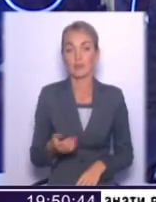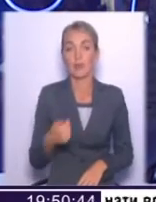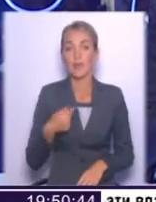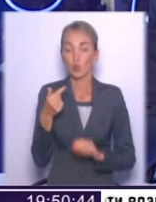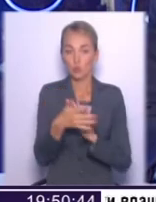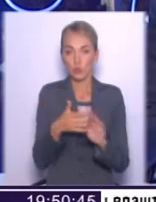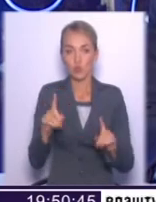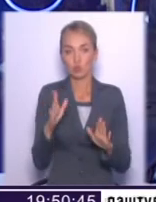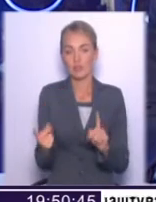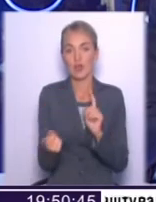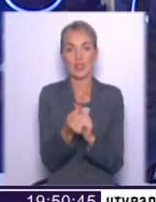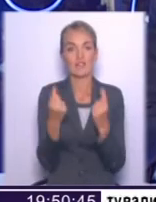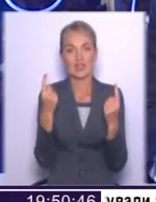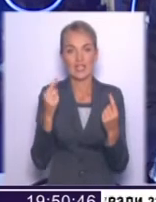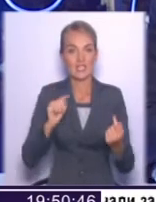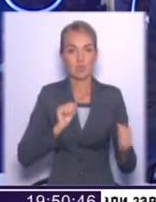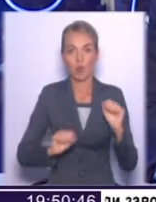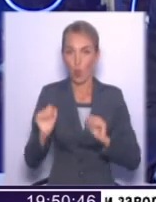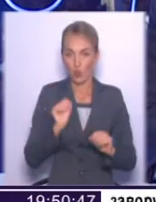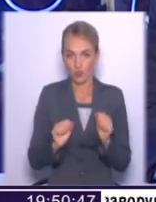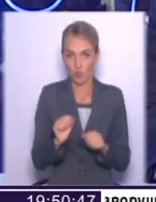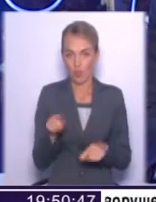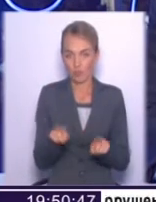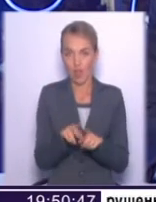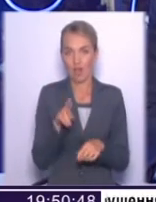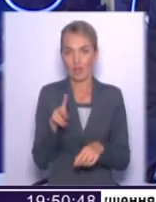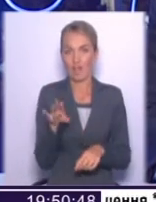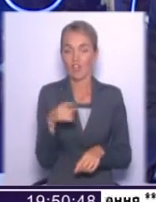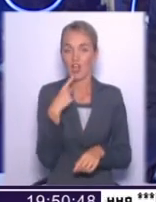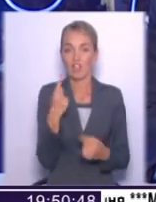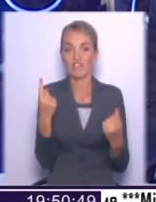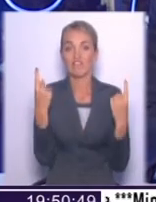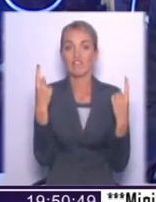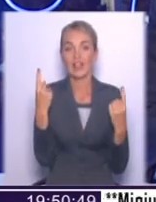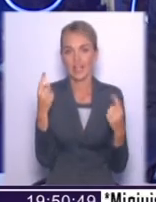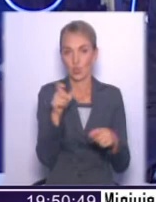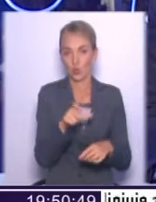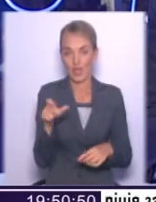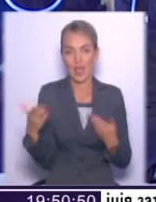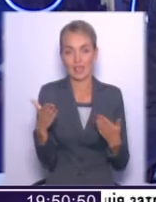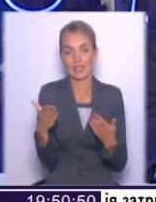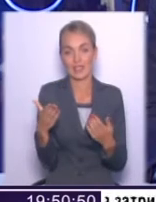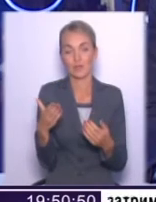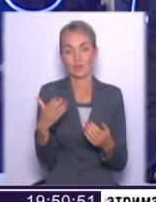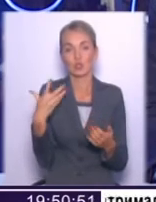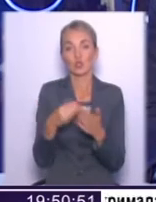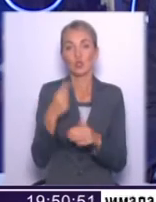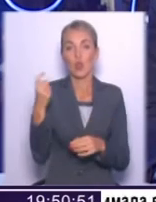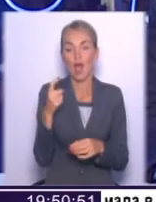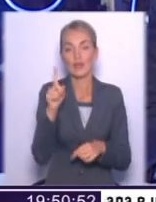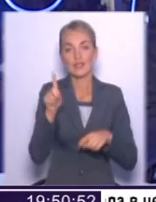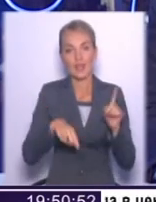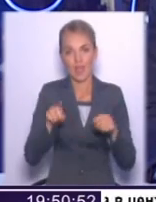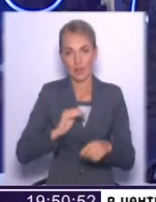ми будемо стикатися з великим спротивом, так як ви кажете, да, з великих людей, які стояли за деякими компаніями, що заробляли